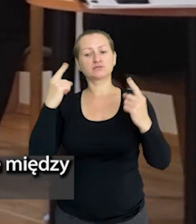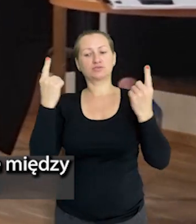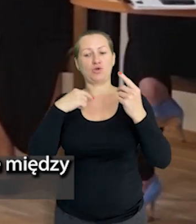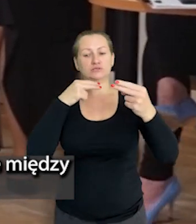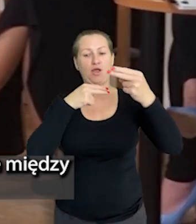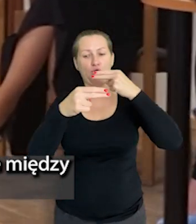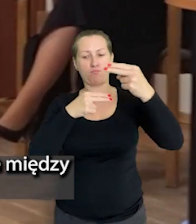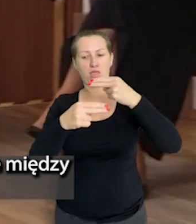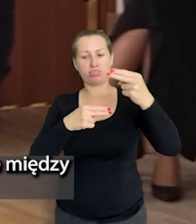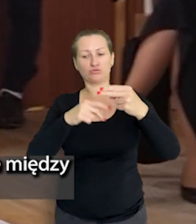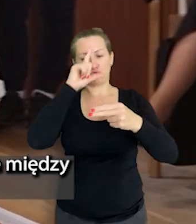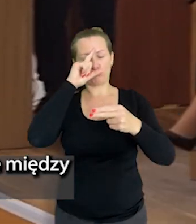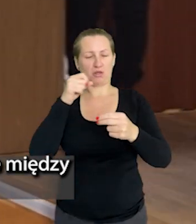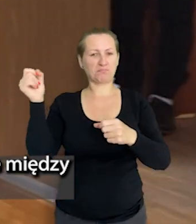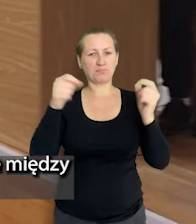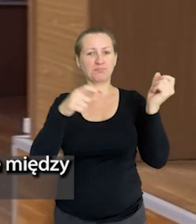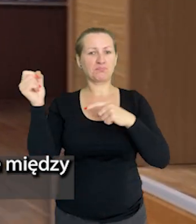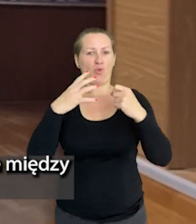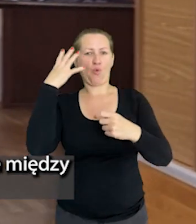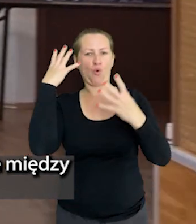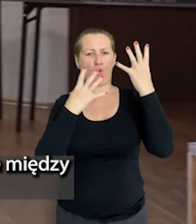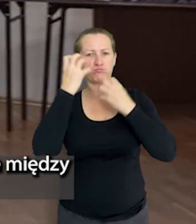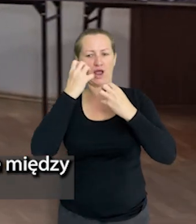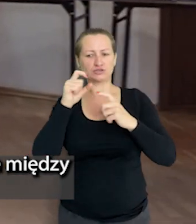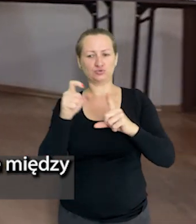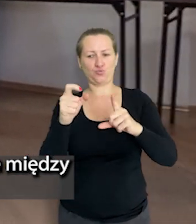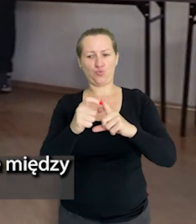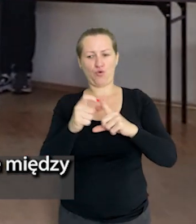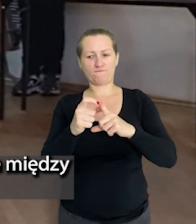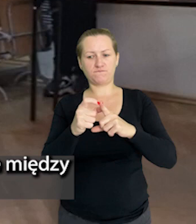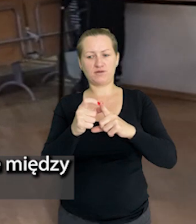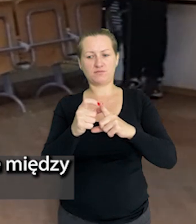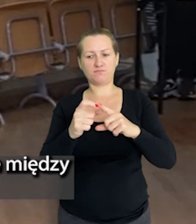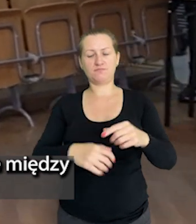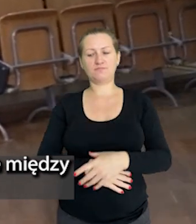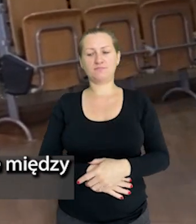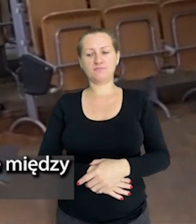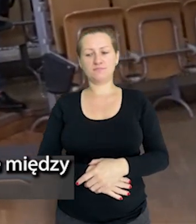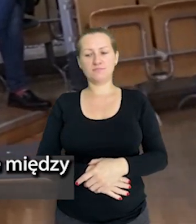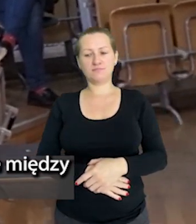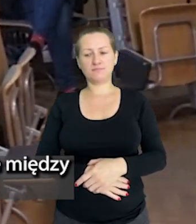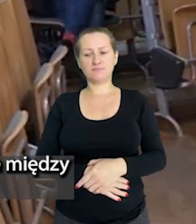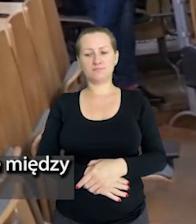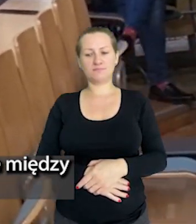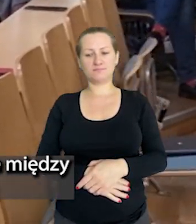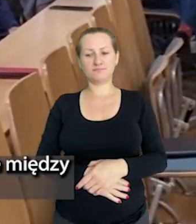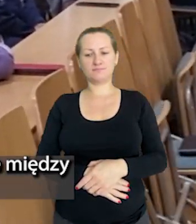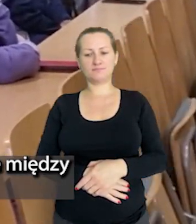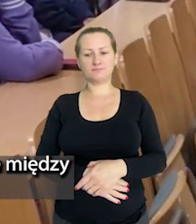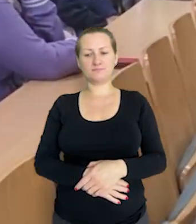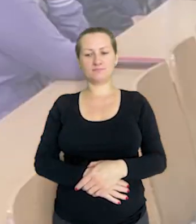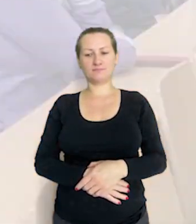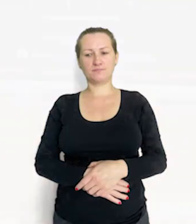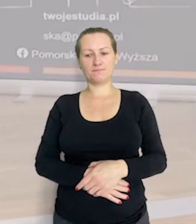hejtujące i często właśnie, jak tutaj Ewa wspominała, ludzie między sobą się obrażają, czyli jeden komentujący drugiego